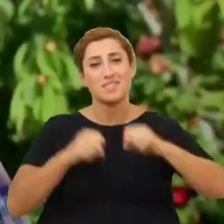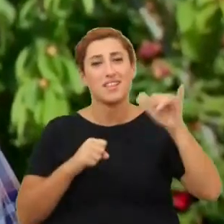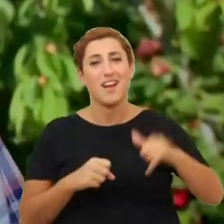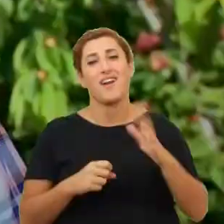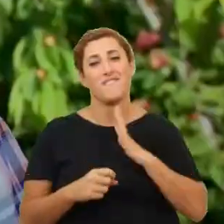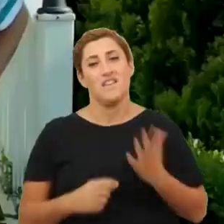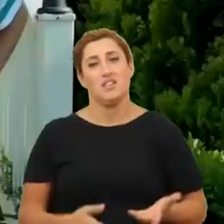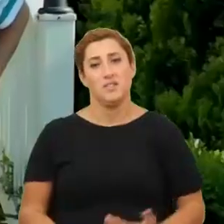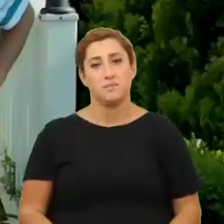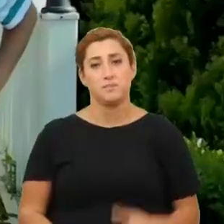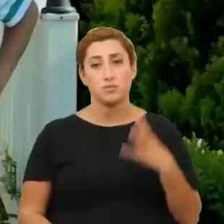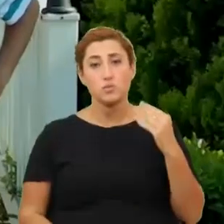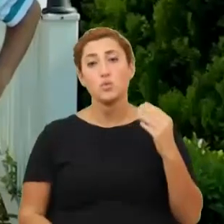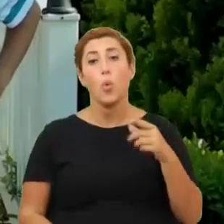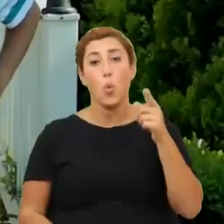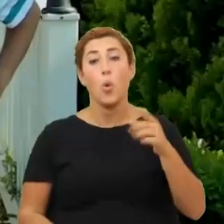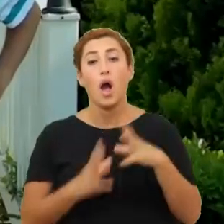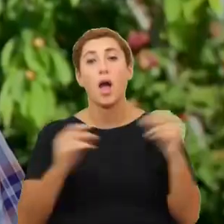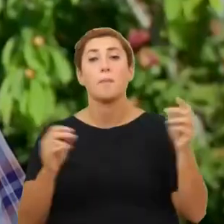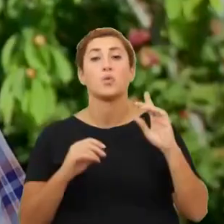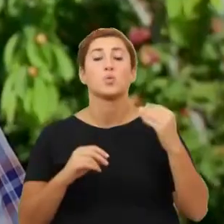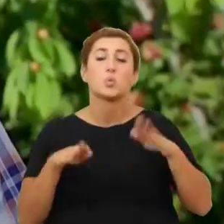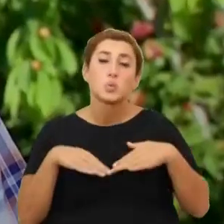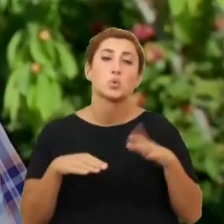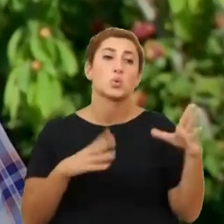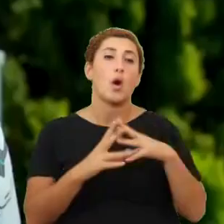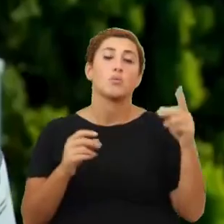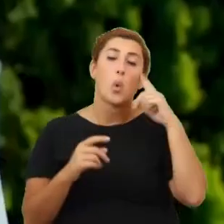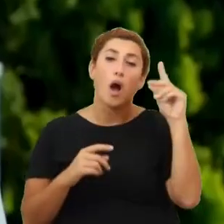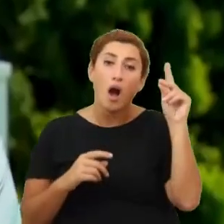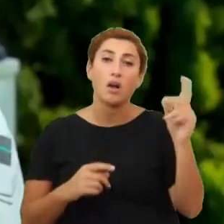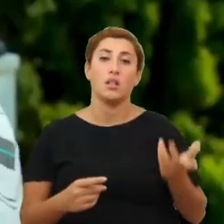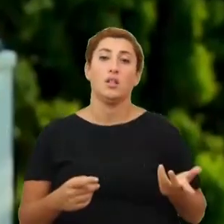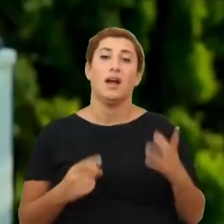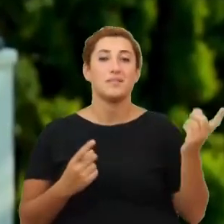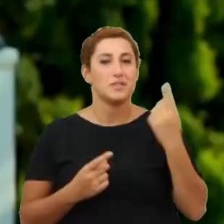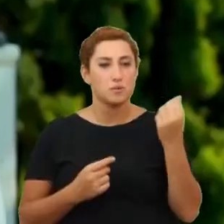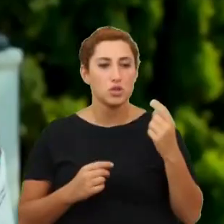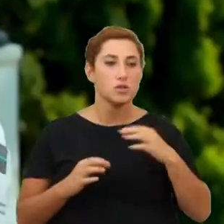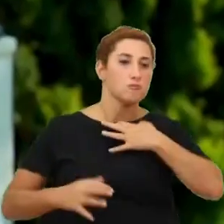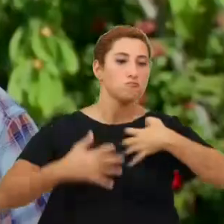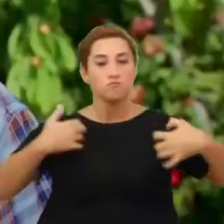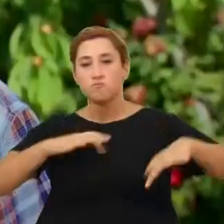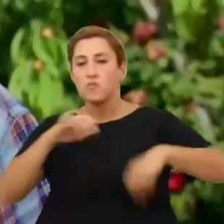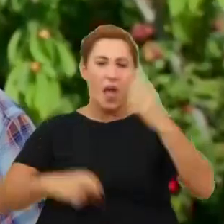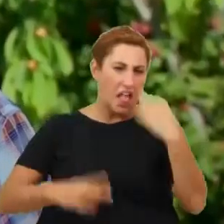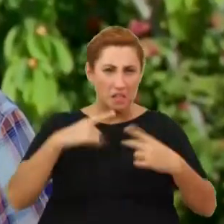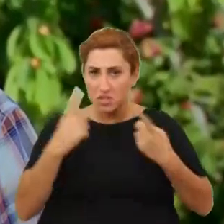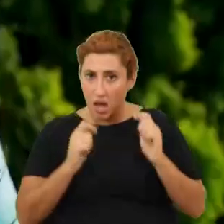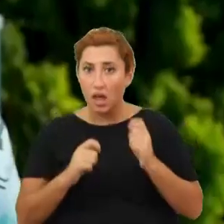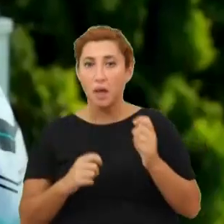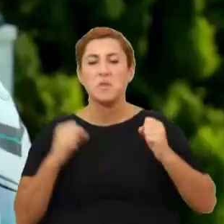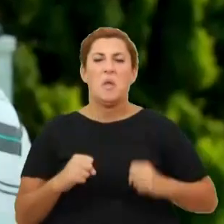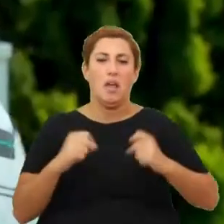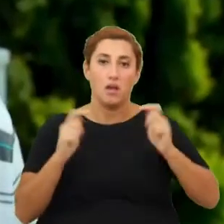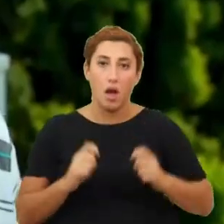alman gerekiyor artık. İşte çok hızlı, oradan kaybediyor. Çok uslu, çok akıllı. Halbuki şöyle cevali olsa, ağlasa, sızlasa,